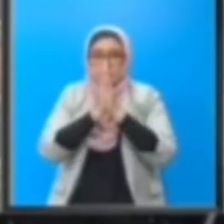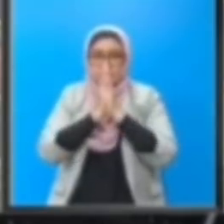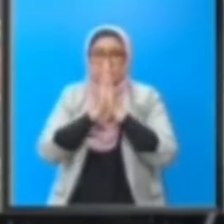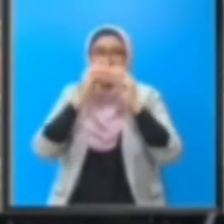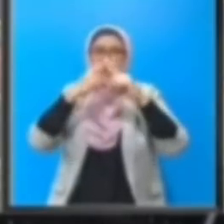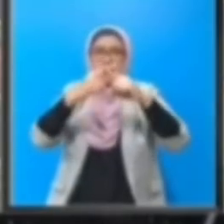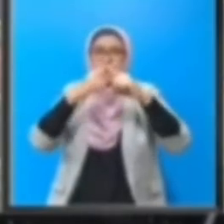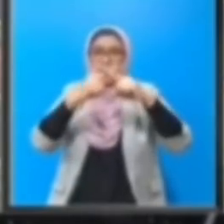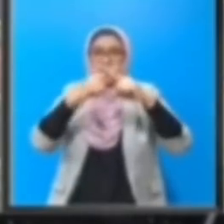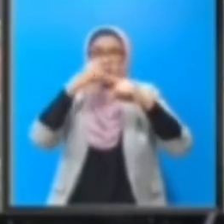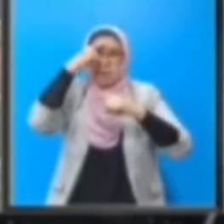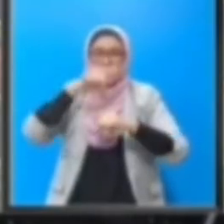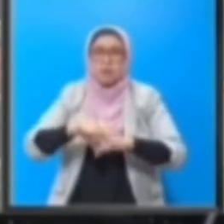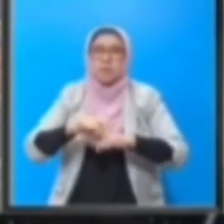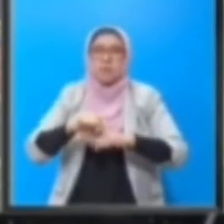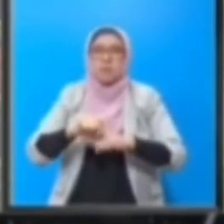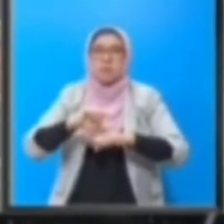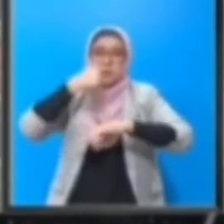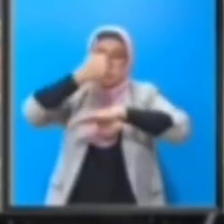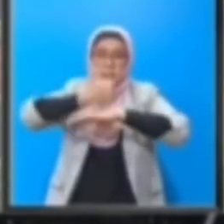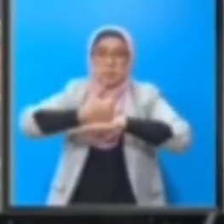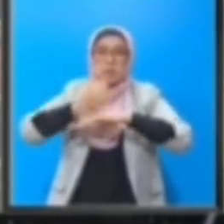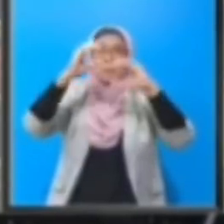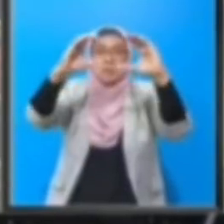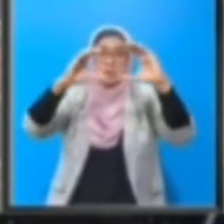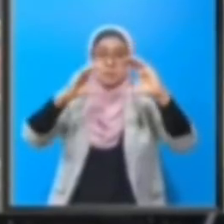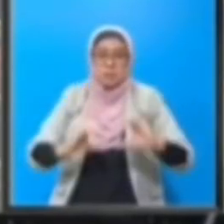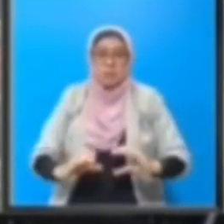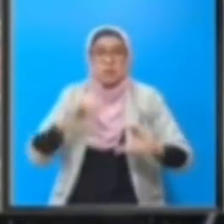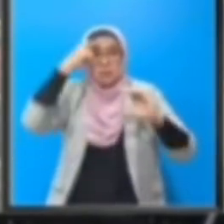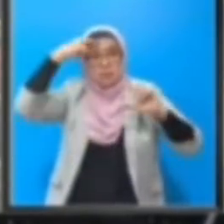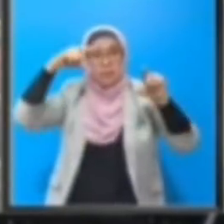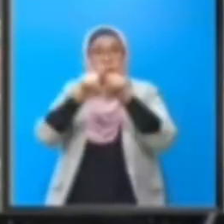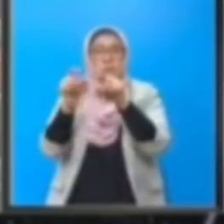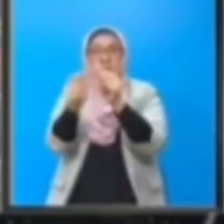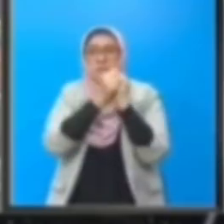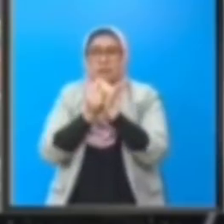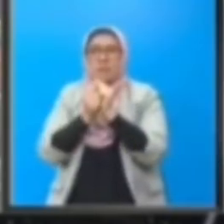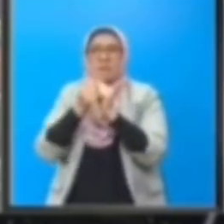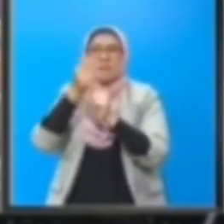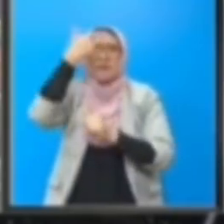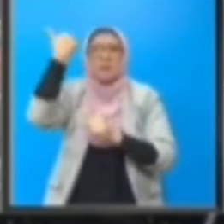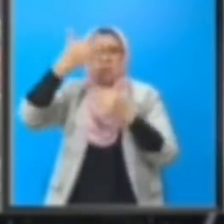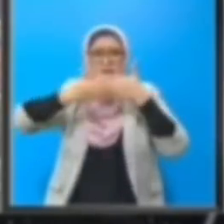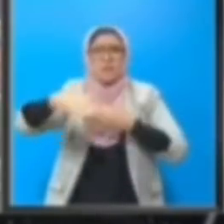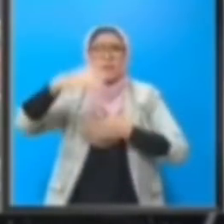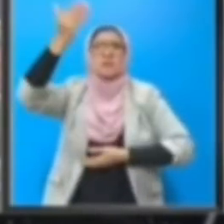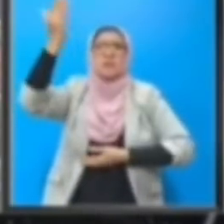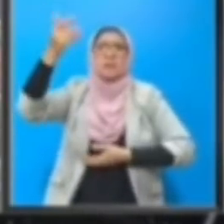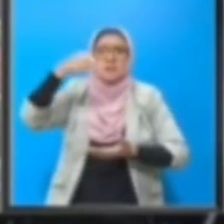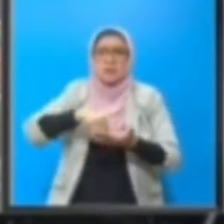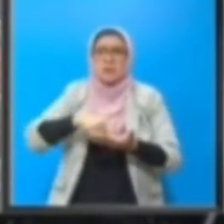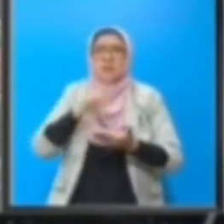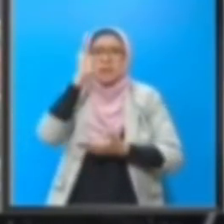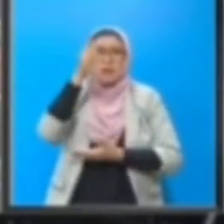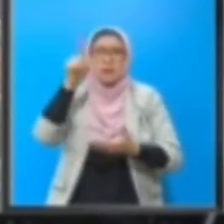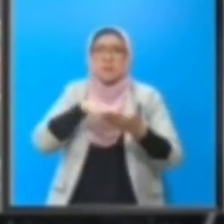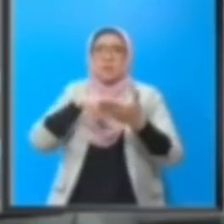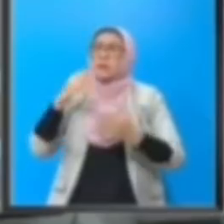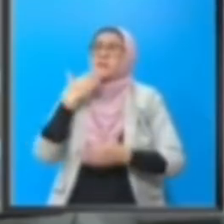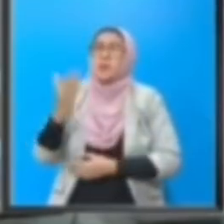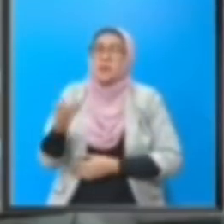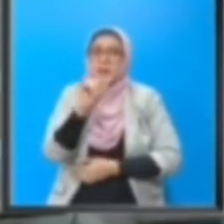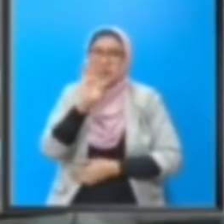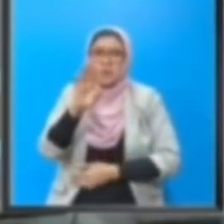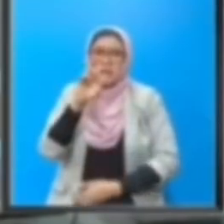mesti mewujudkan satu mekanisme yang dipersetujui bersama. Sebab kita lepas bahas ni, kita akan undi lagi. Baik, terima kasih Kang. Terima kasih Yang